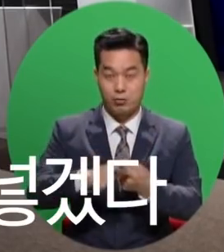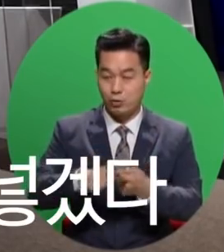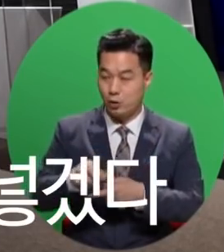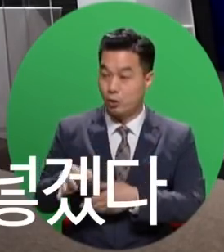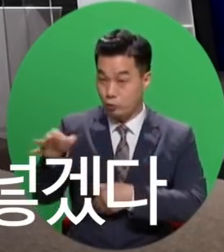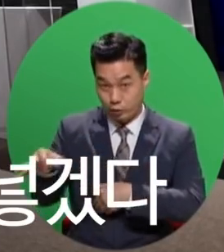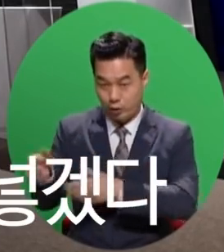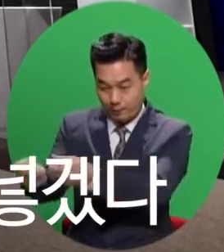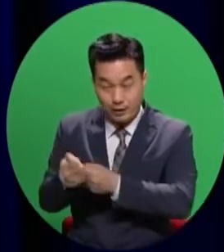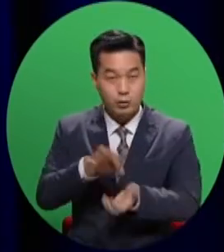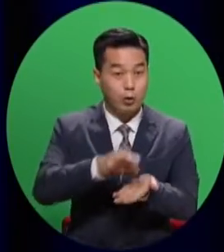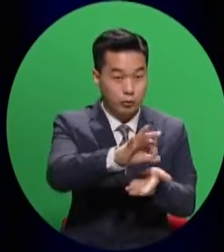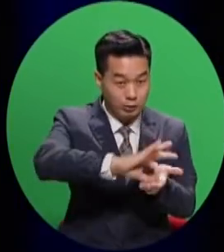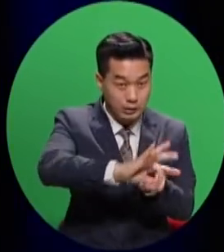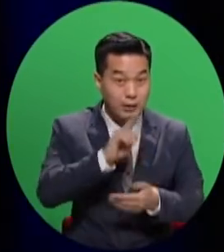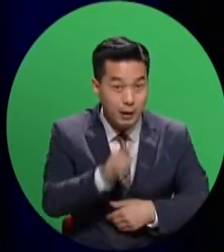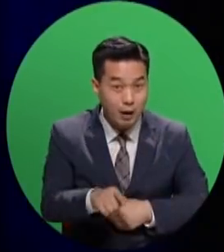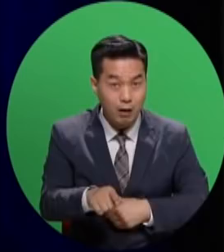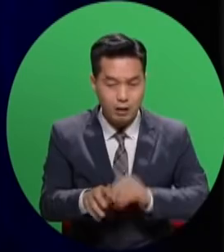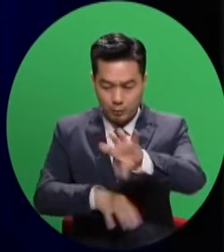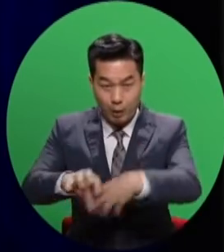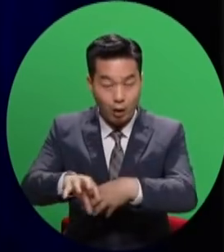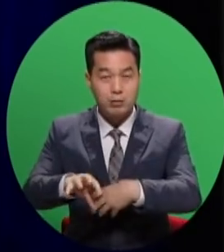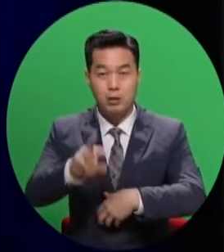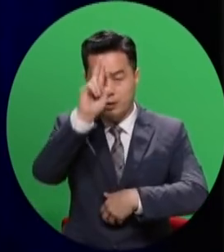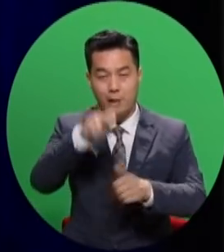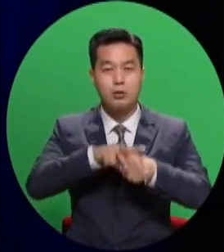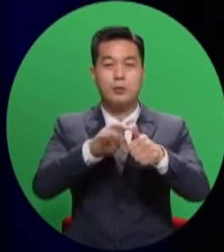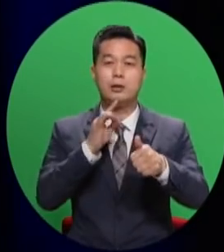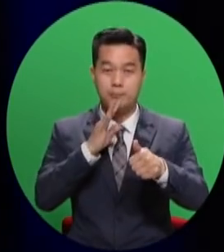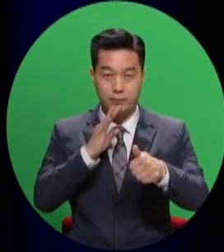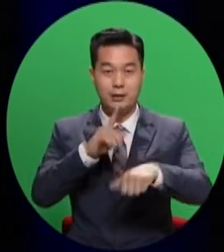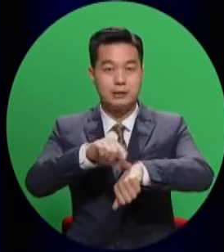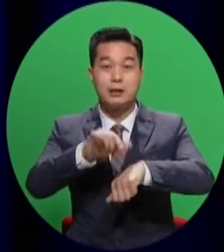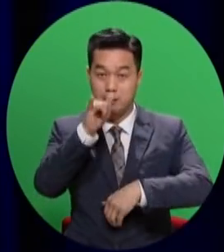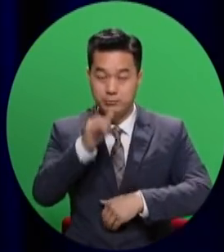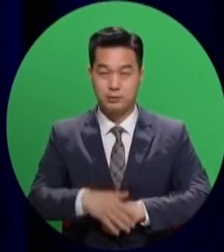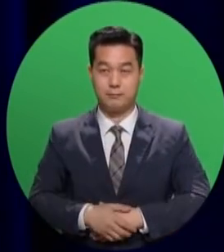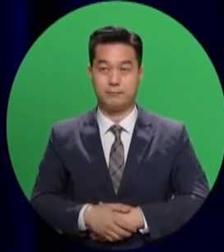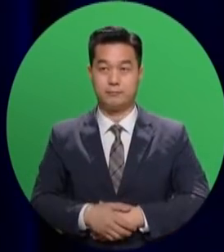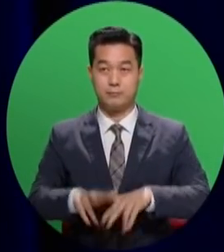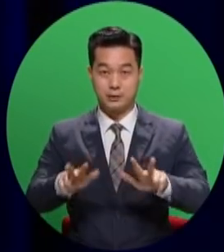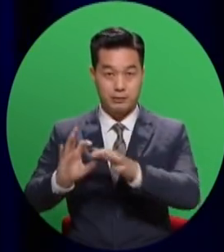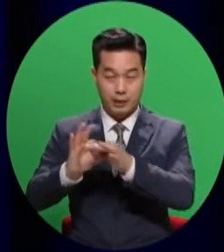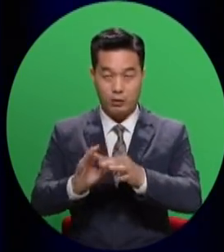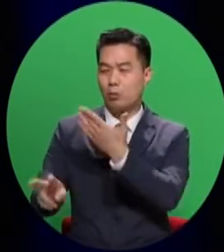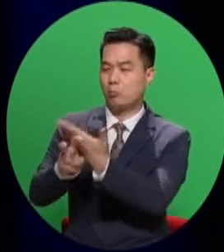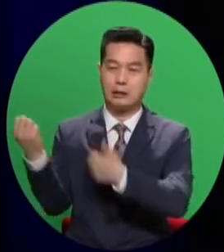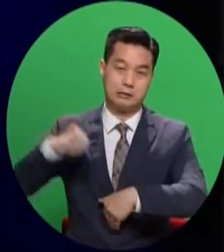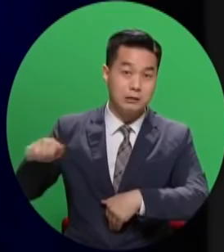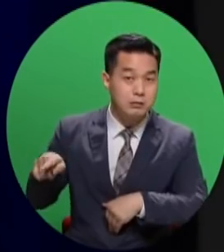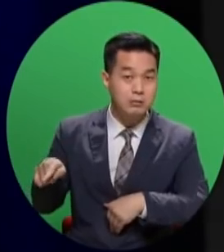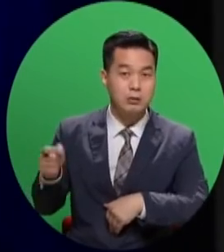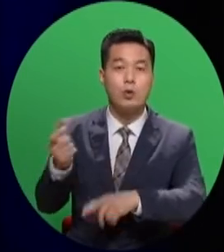여기 다 뺏어서 이쪽 이라는 용어 않겠다 저녁으로 정시아 구보 님께 맛이 간 있으니까 마지막 씨가 정리하신 데 지금 계속 반드시 카시 잖아요